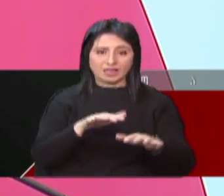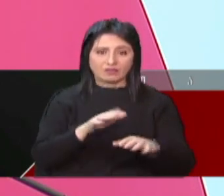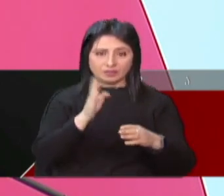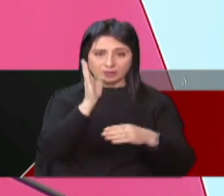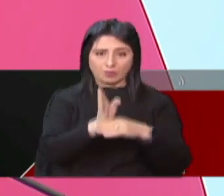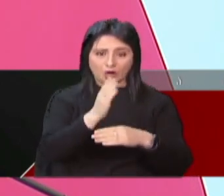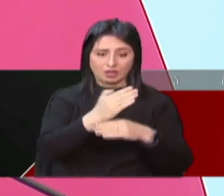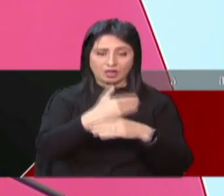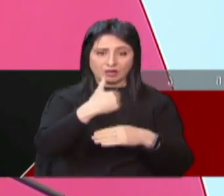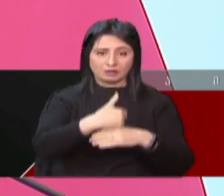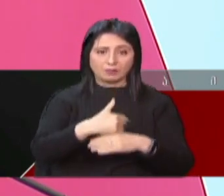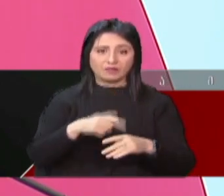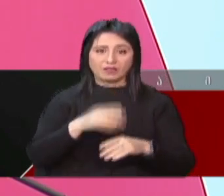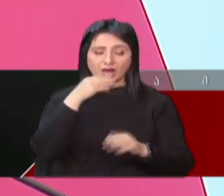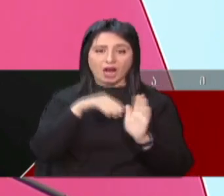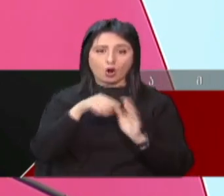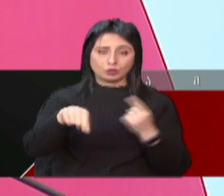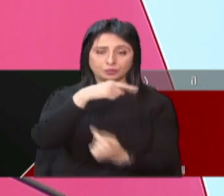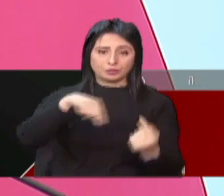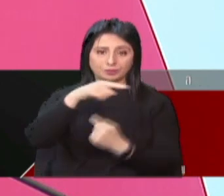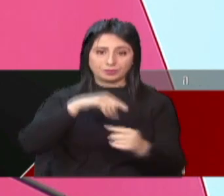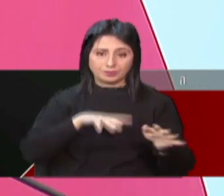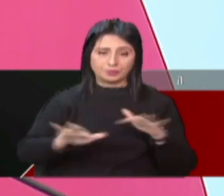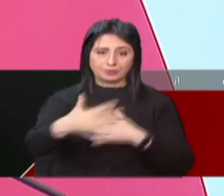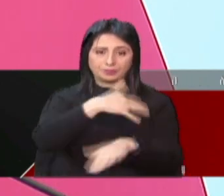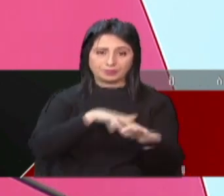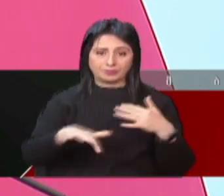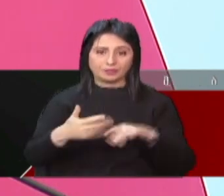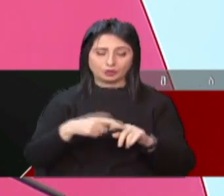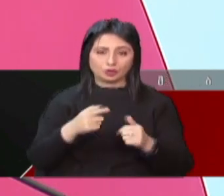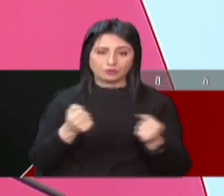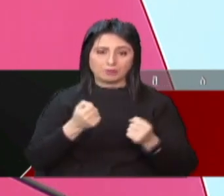დაყოფა მოხდება, რაც გააუმჯობესეს გამტარუნარიანობის